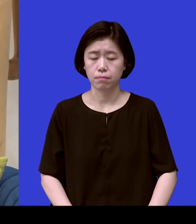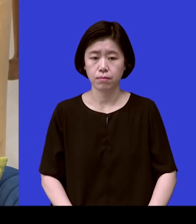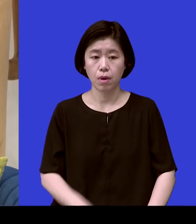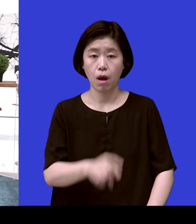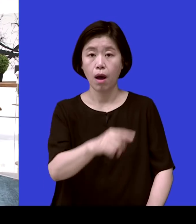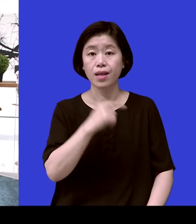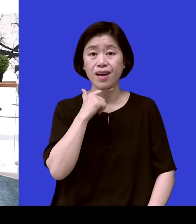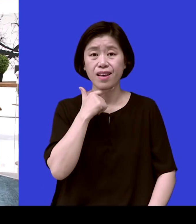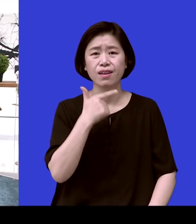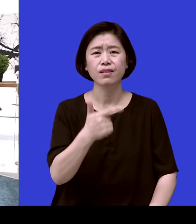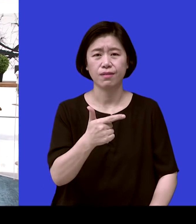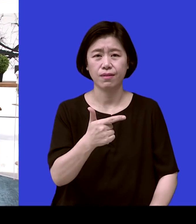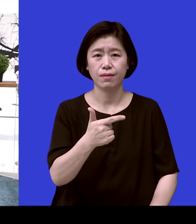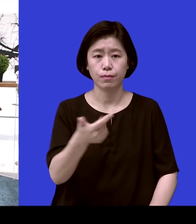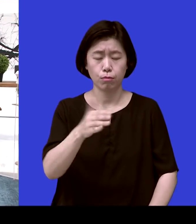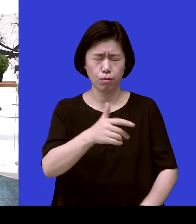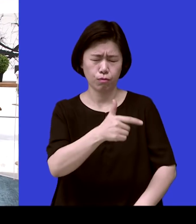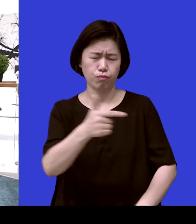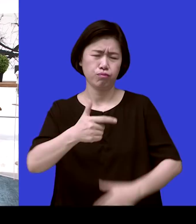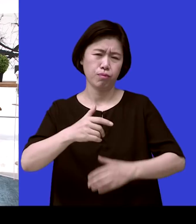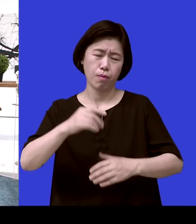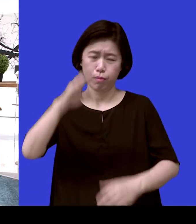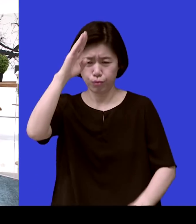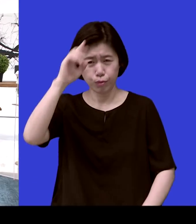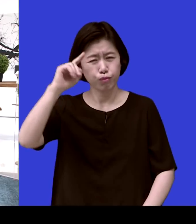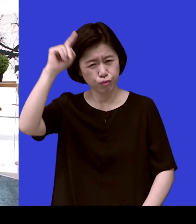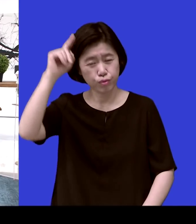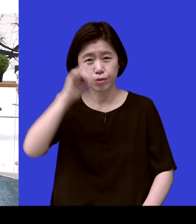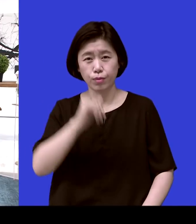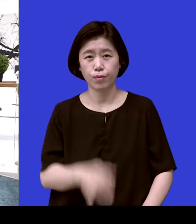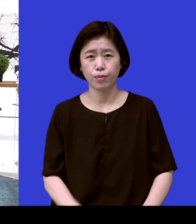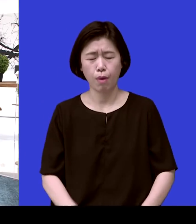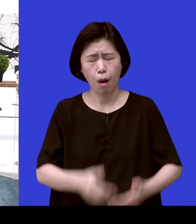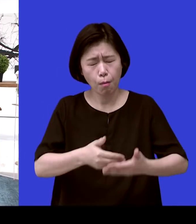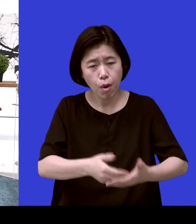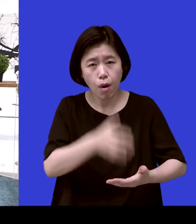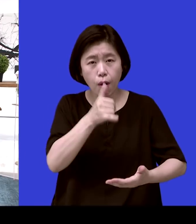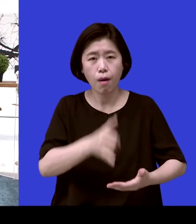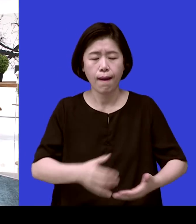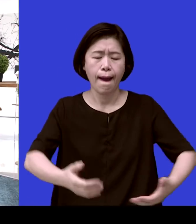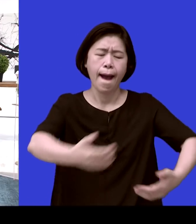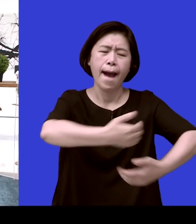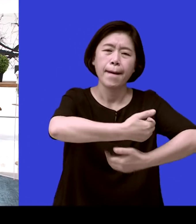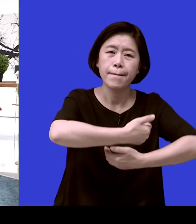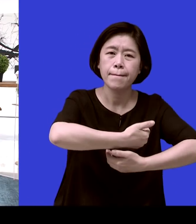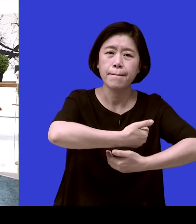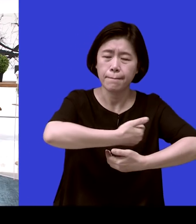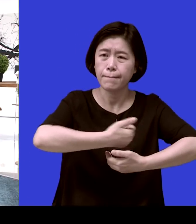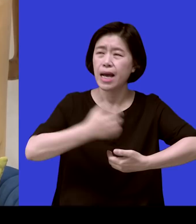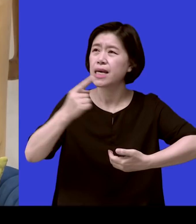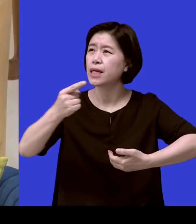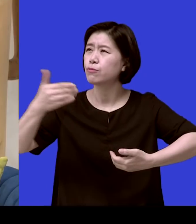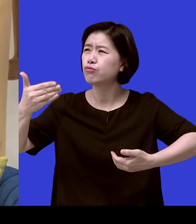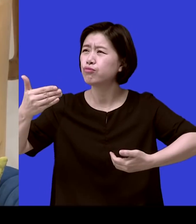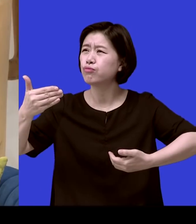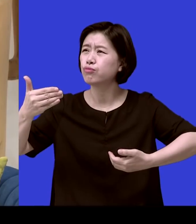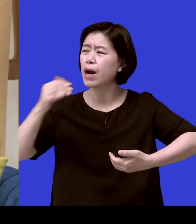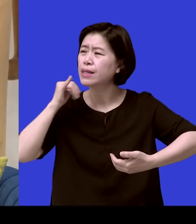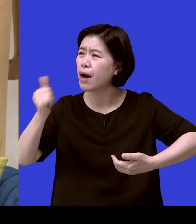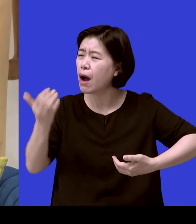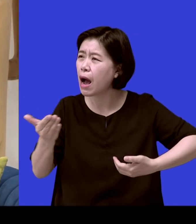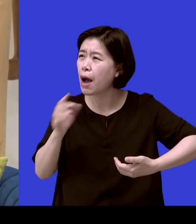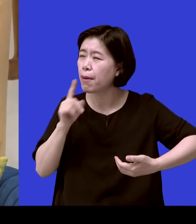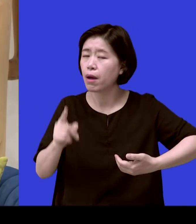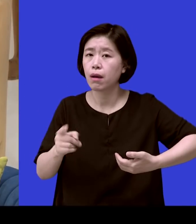되게 크고 무거웠어요. 근데 제가 걔를 안고 119를 불러달라니까 간호사가